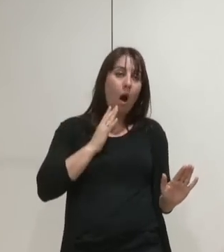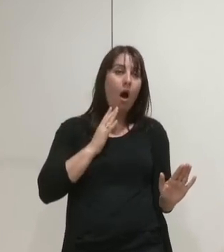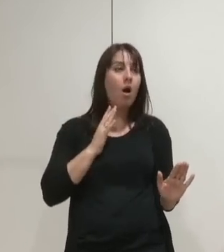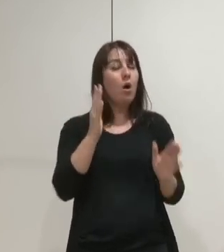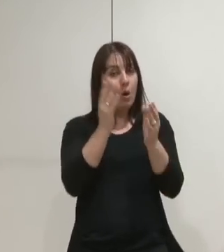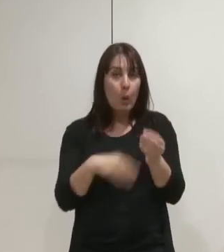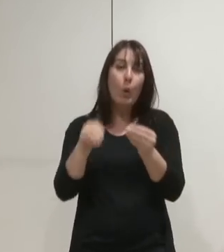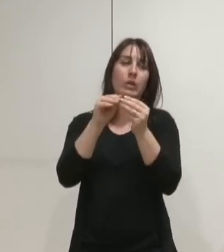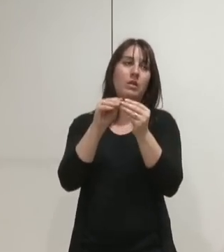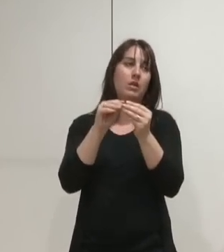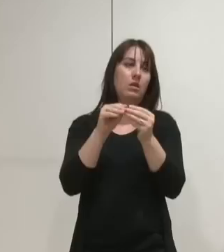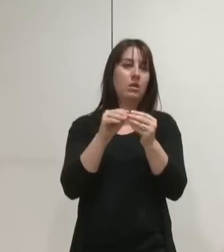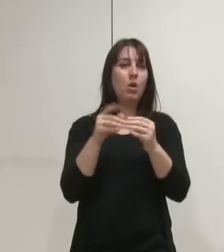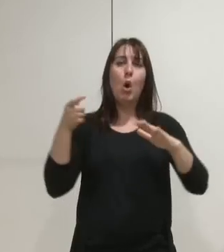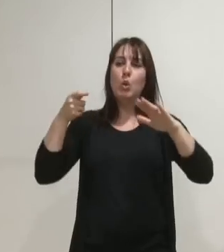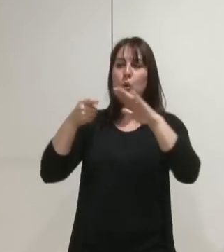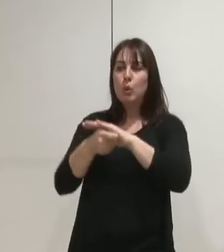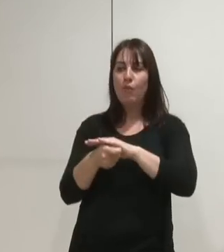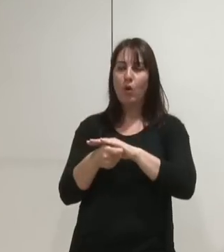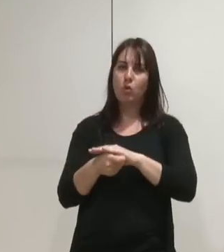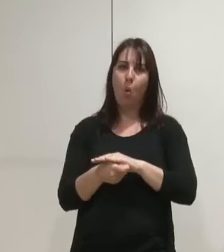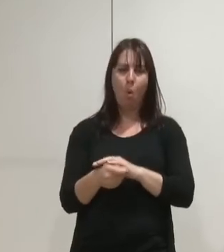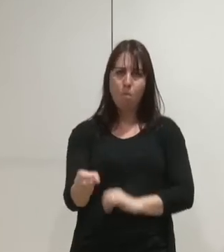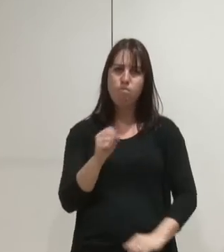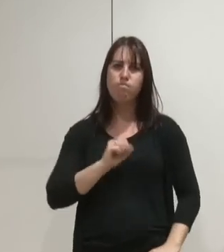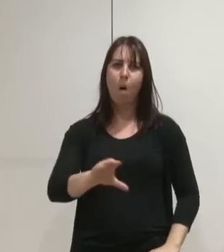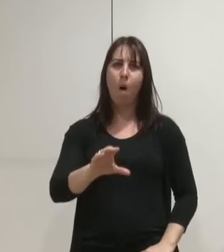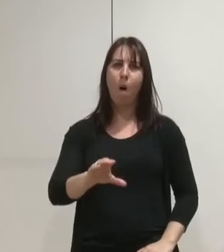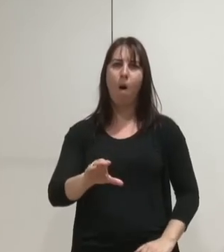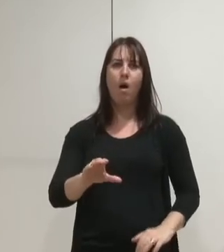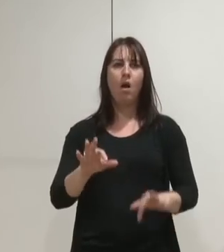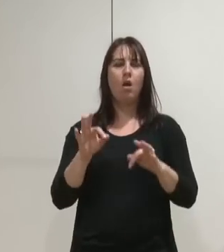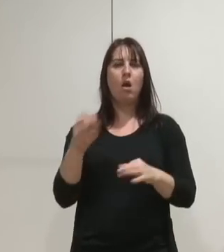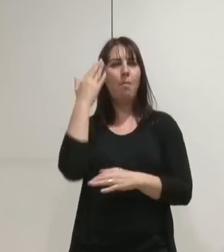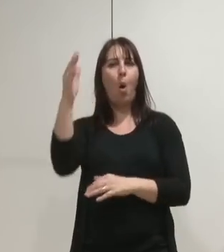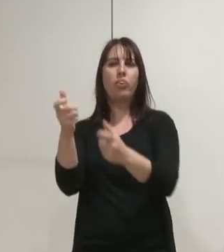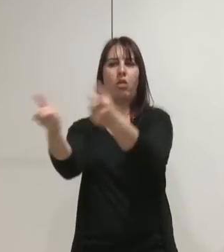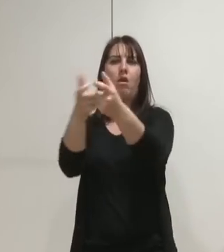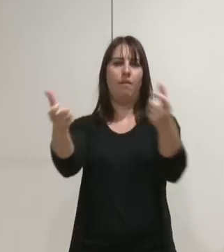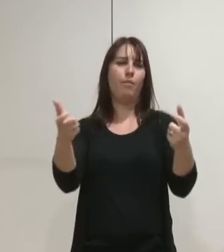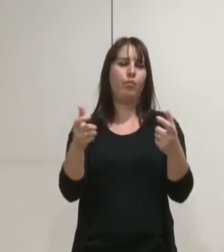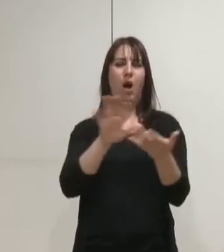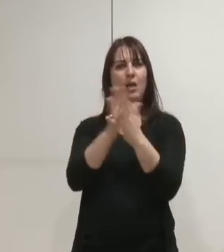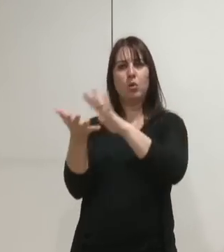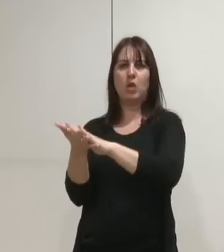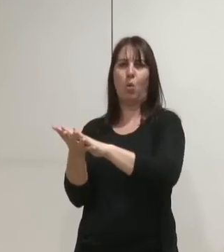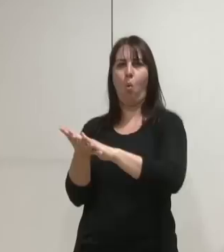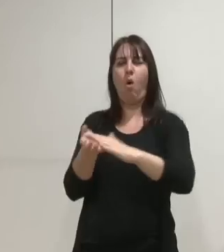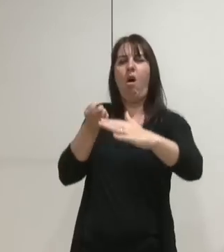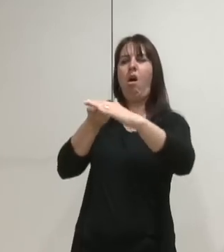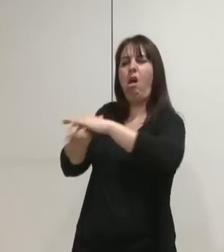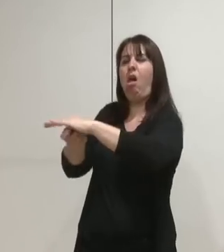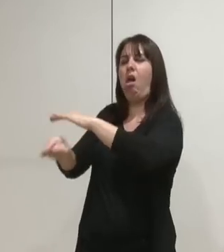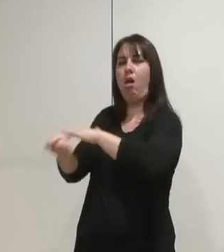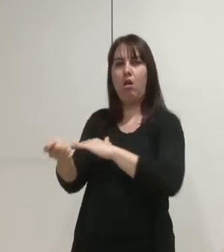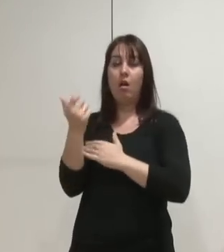il y avait également des subventions très importante de la part de satellite de la ville vers cette association donc nous verrons à la